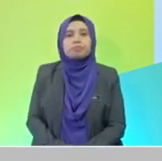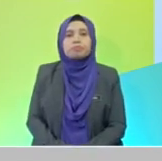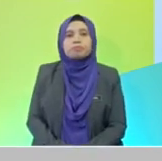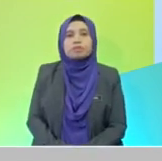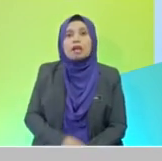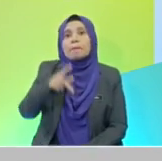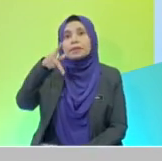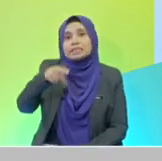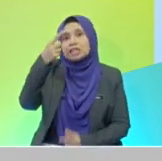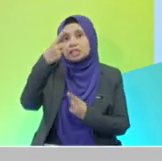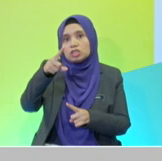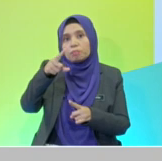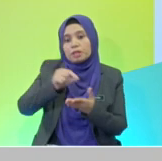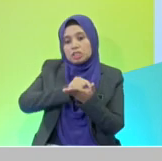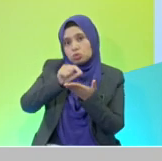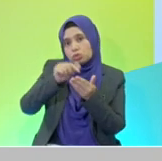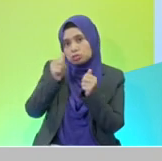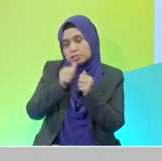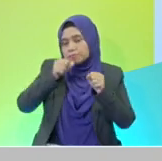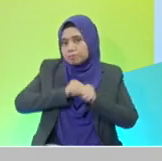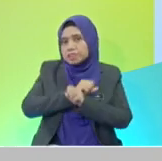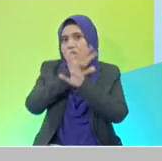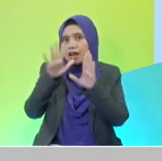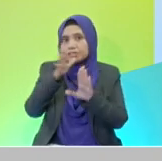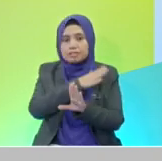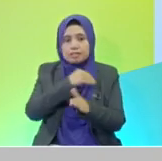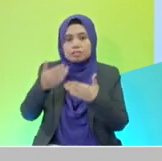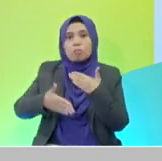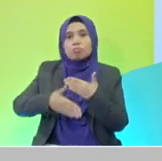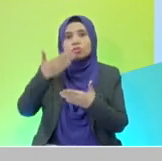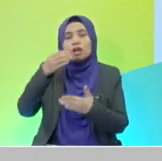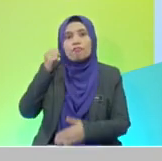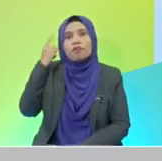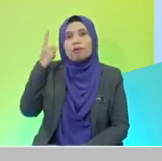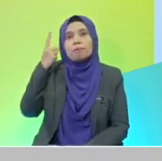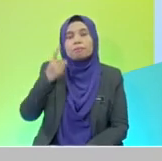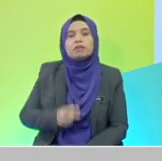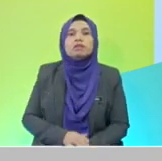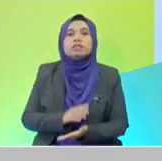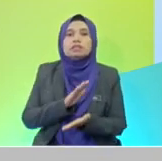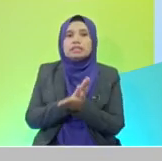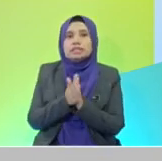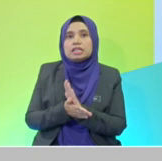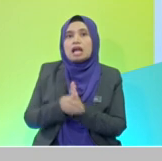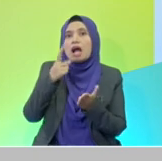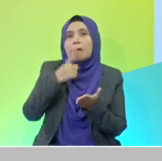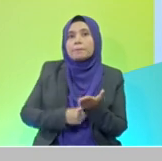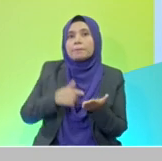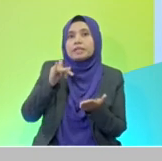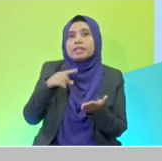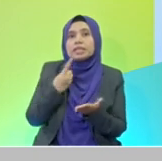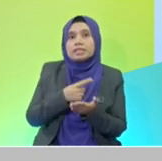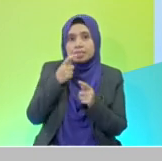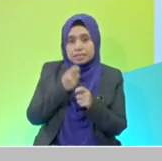pastikan jawaban yang ditulis dengan jelas dan mudah dipahami Oke jadi di kayak gini aku yang saya ingatkan